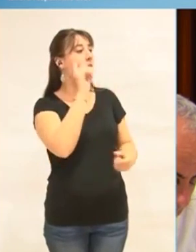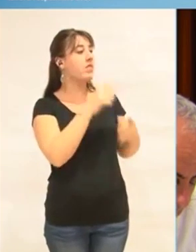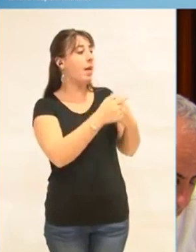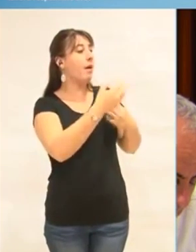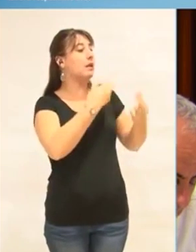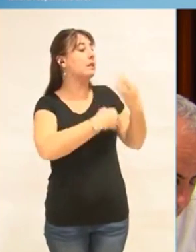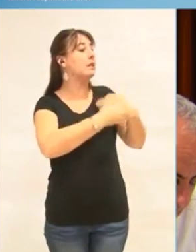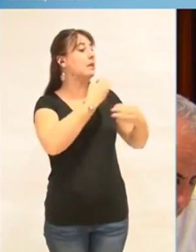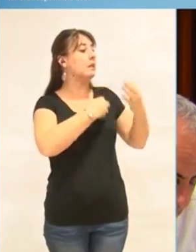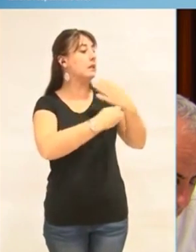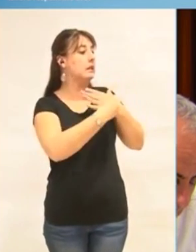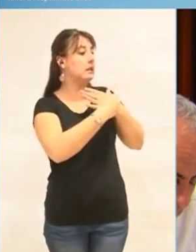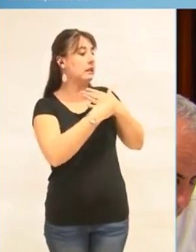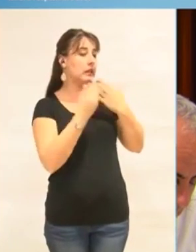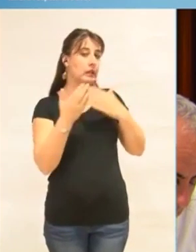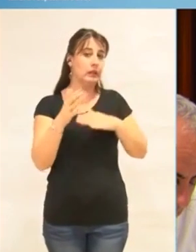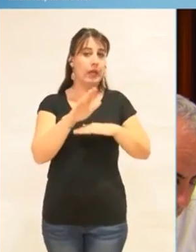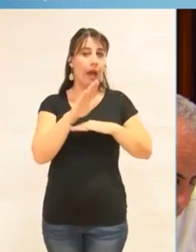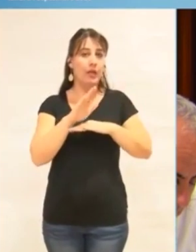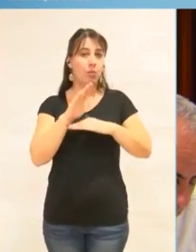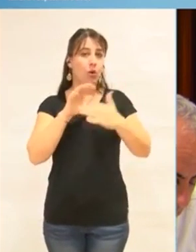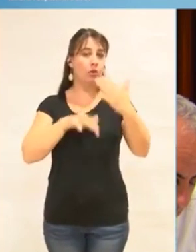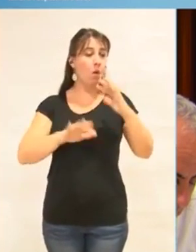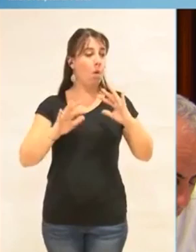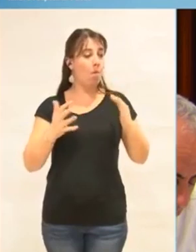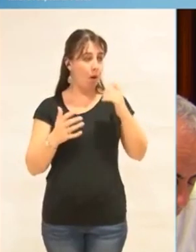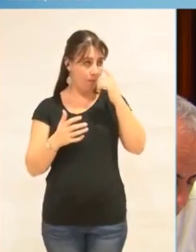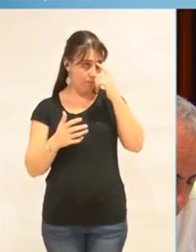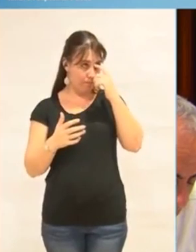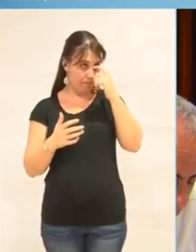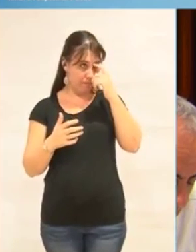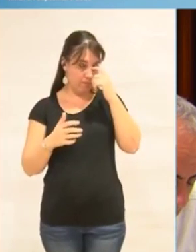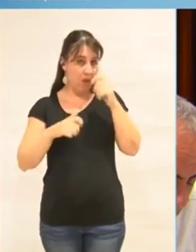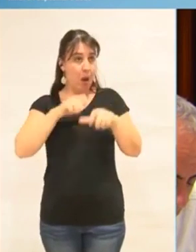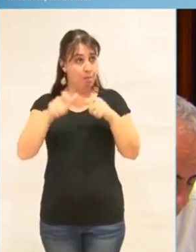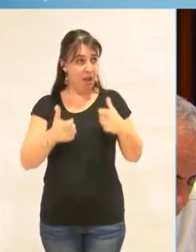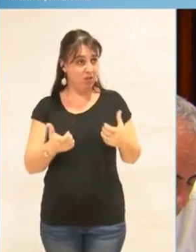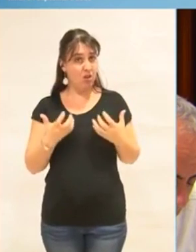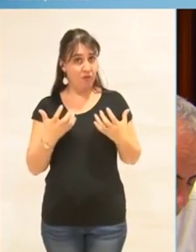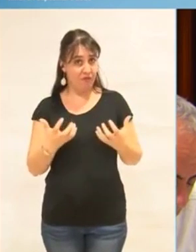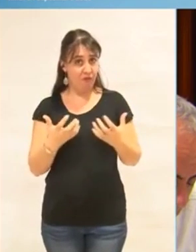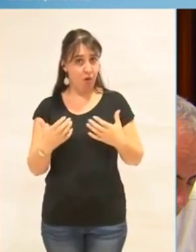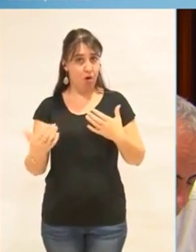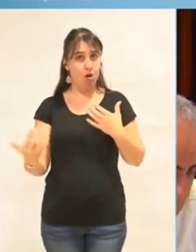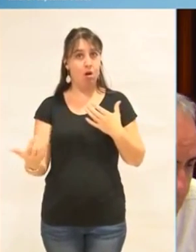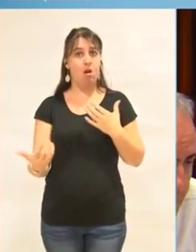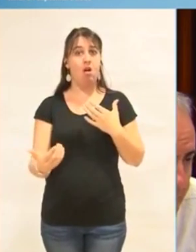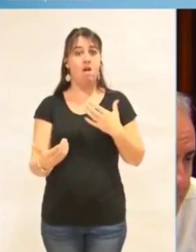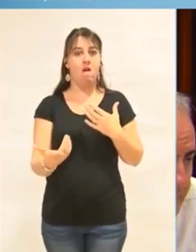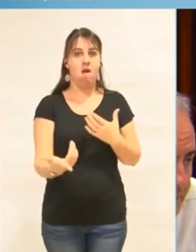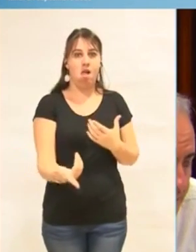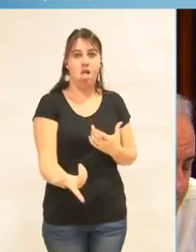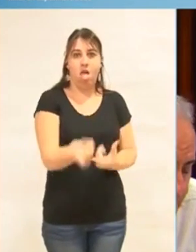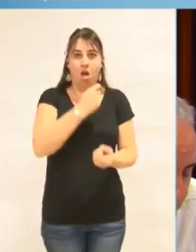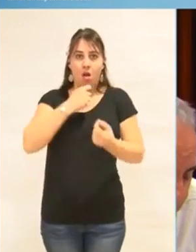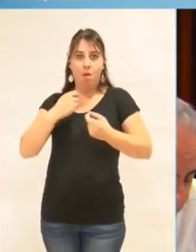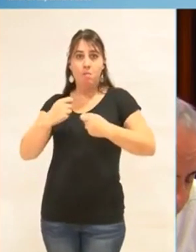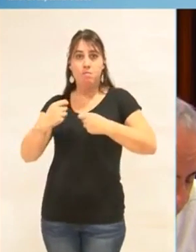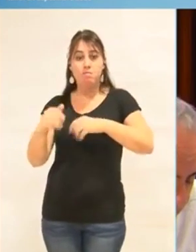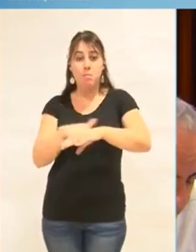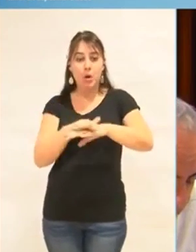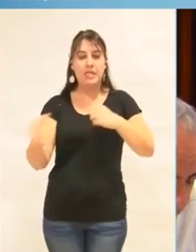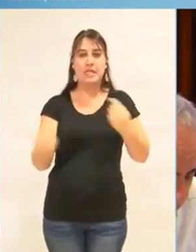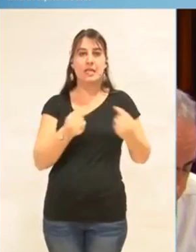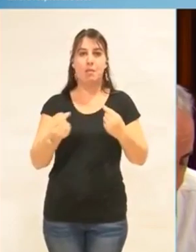vous souhaitez les exposer. Et si certains veulent en faire un débat politique avec vous, ils le feront. Ça